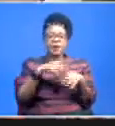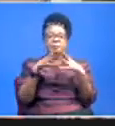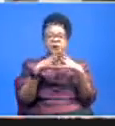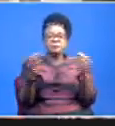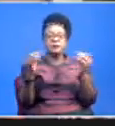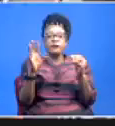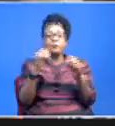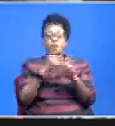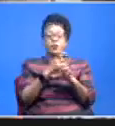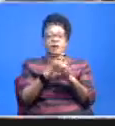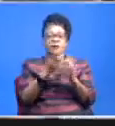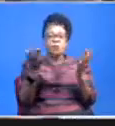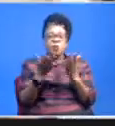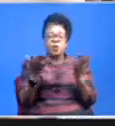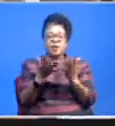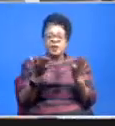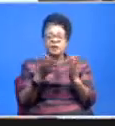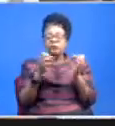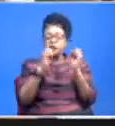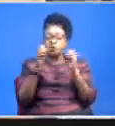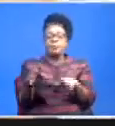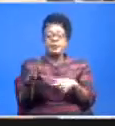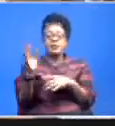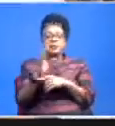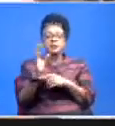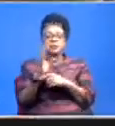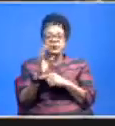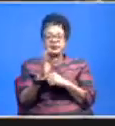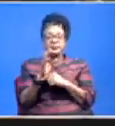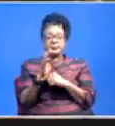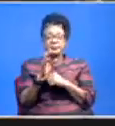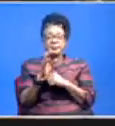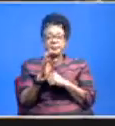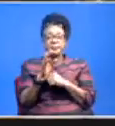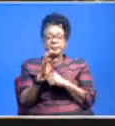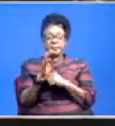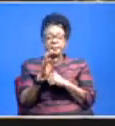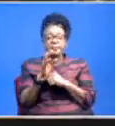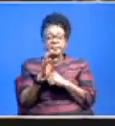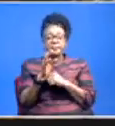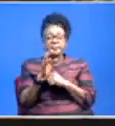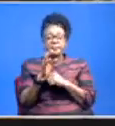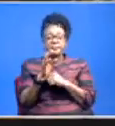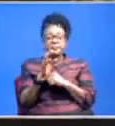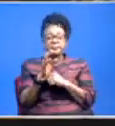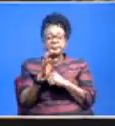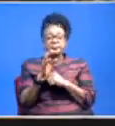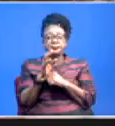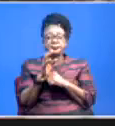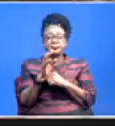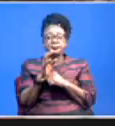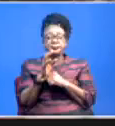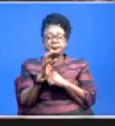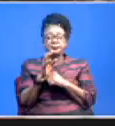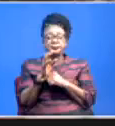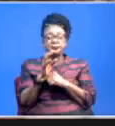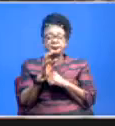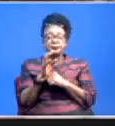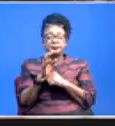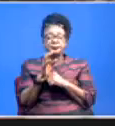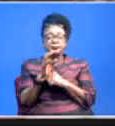Kwale, alikokuwa amempeleka mteja wake. She became one of the most respected drivers in the area,